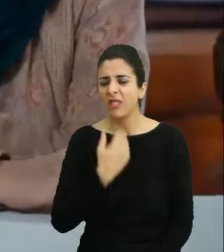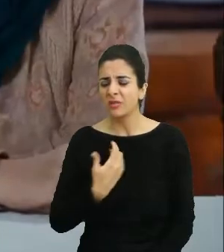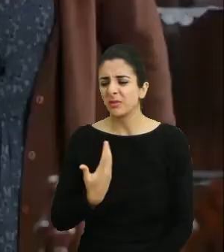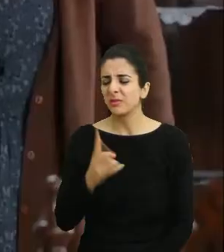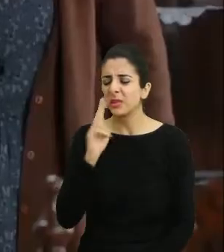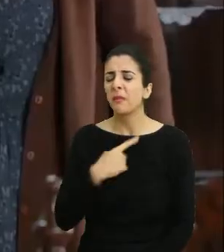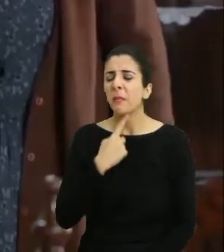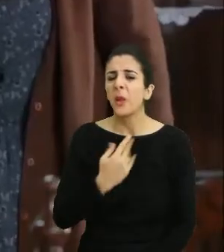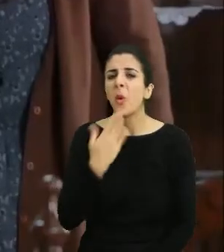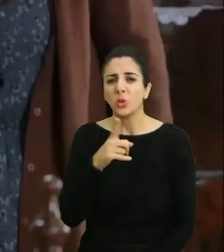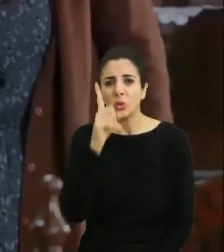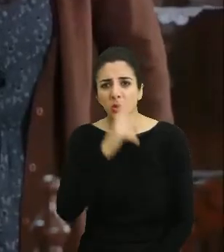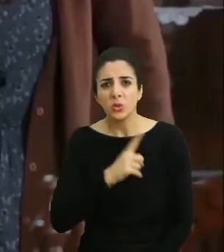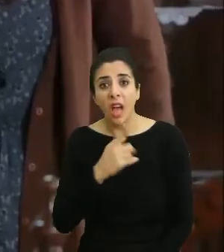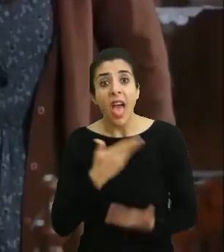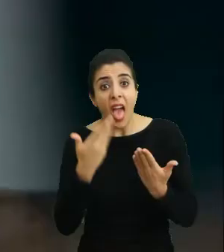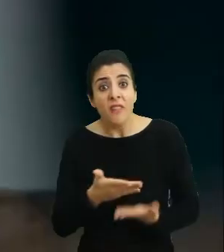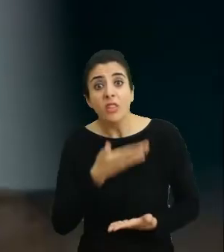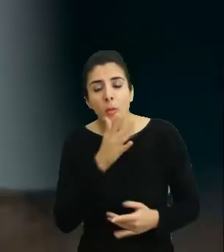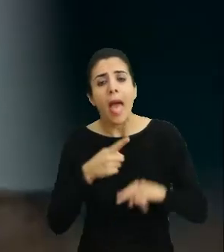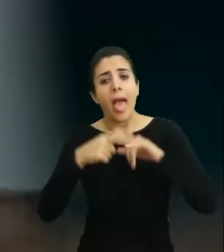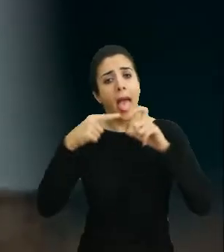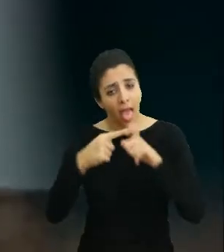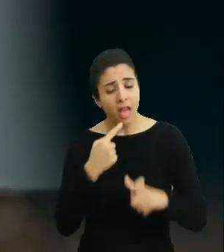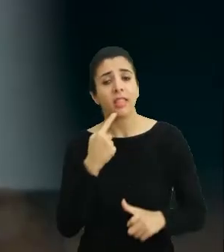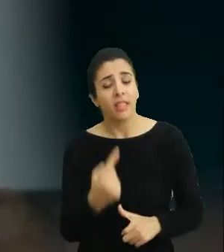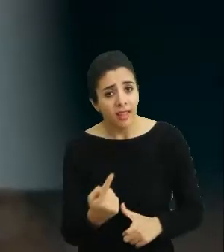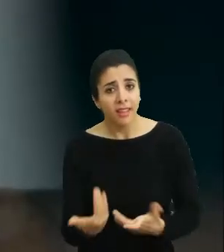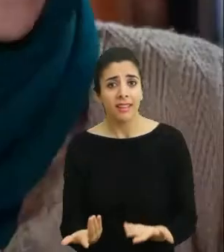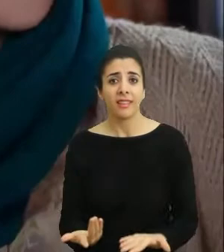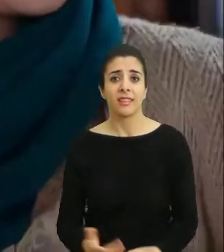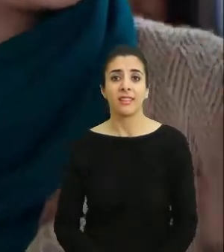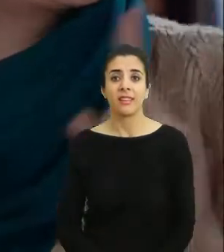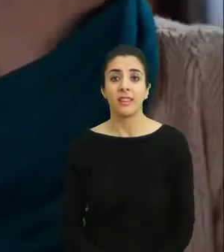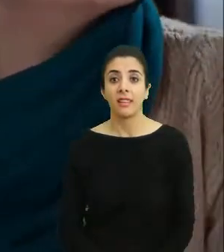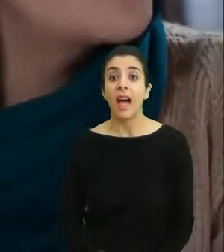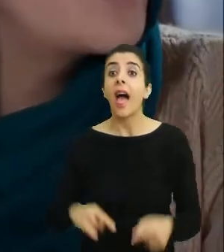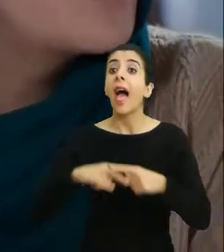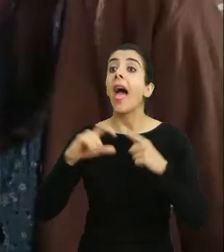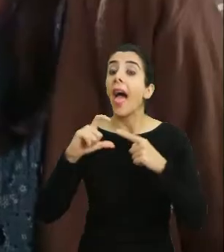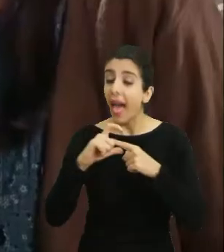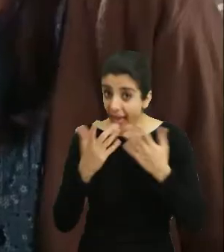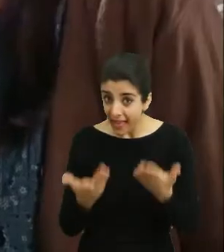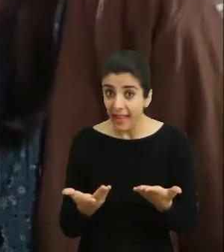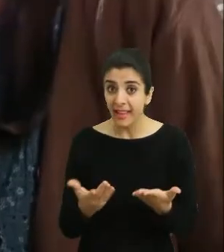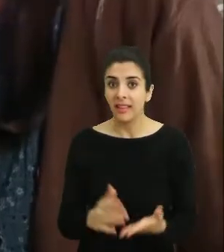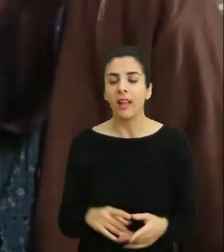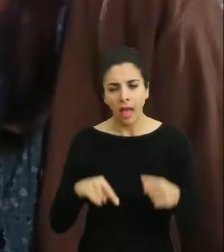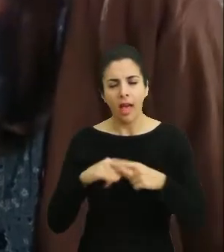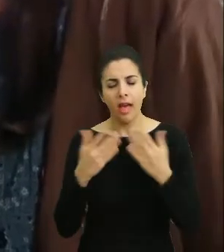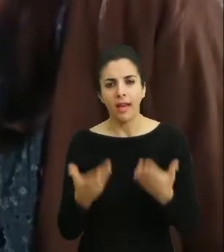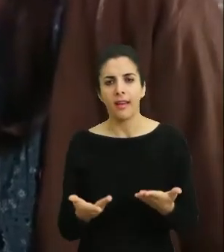yüzünden. Evet diyemiyorum bari he demeyi öğren. Meryem masada oturuyor. He Hamza.